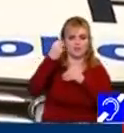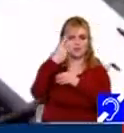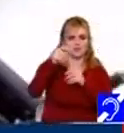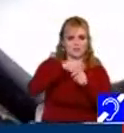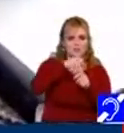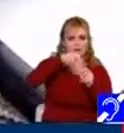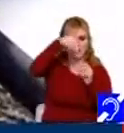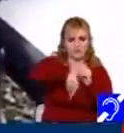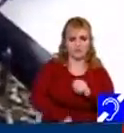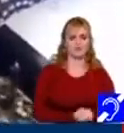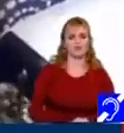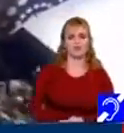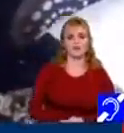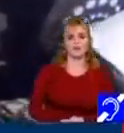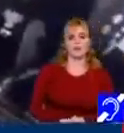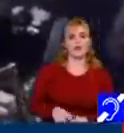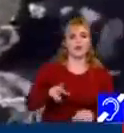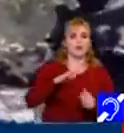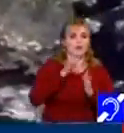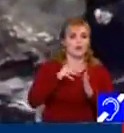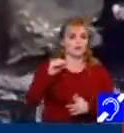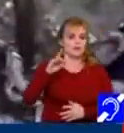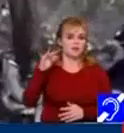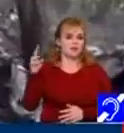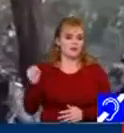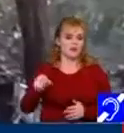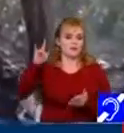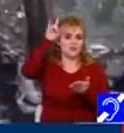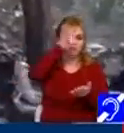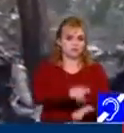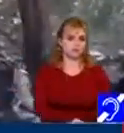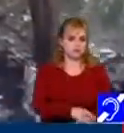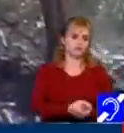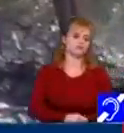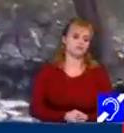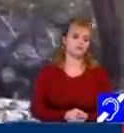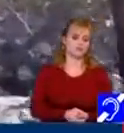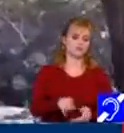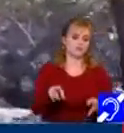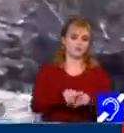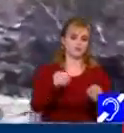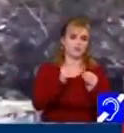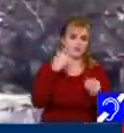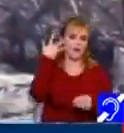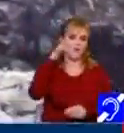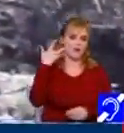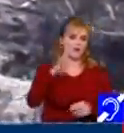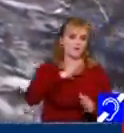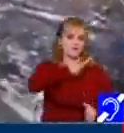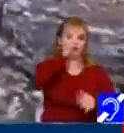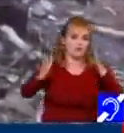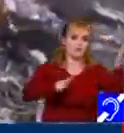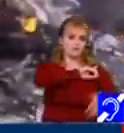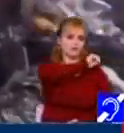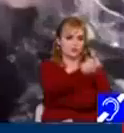că ancheta ar putea dura și un an. În Costa Rica, prăbușirea unui avion de turism s-a soldat cu moartea 10 americani. Un vânt puternic suflă